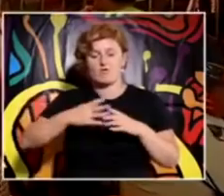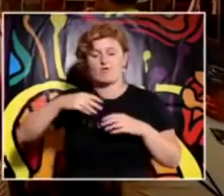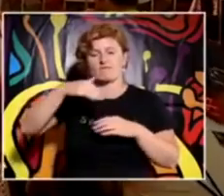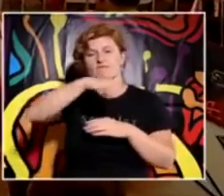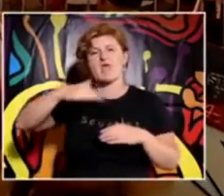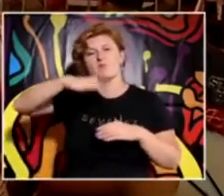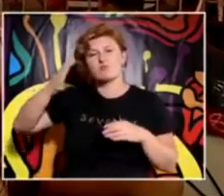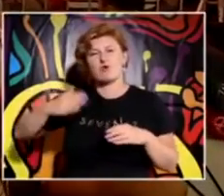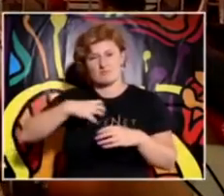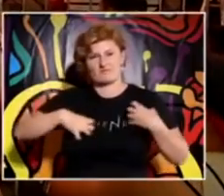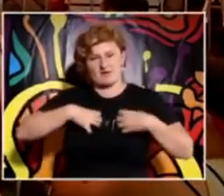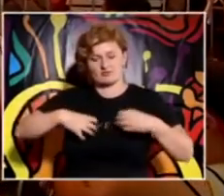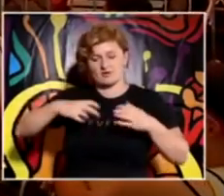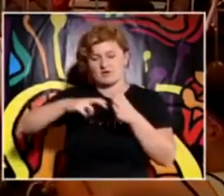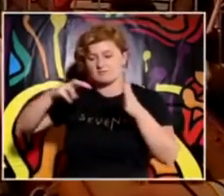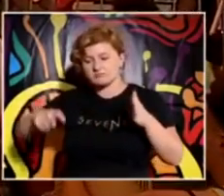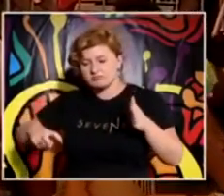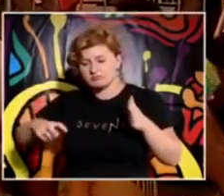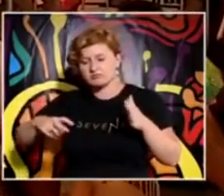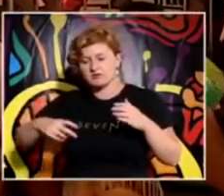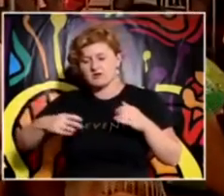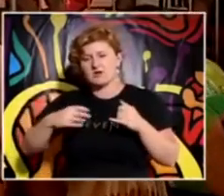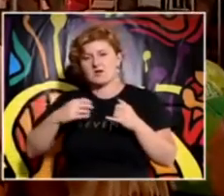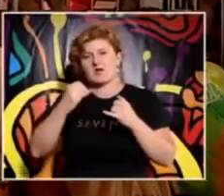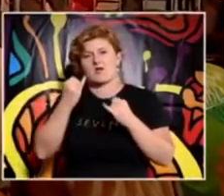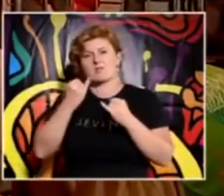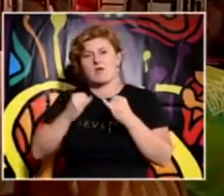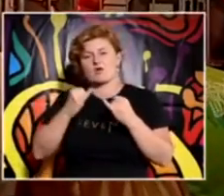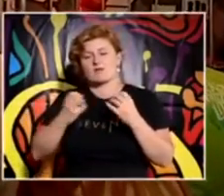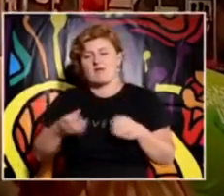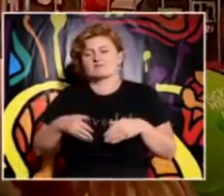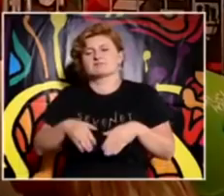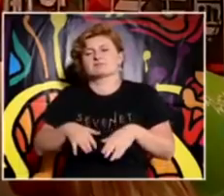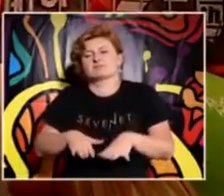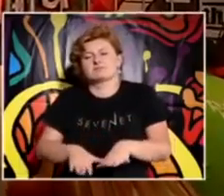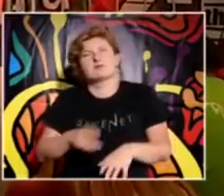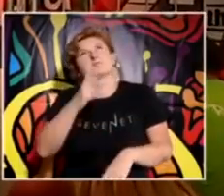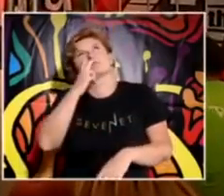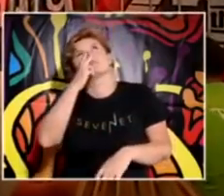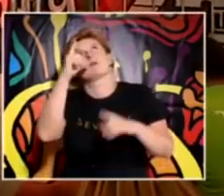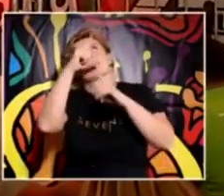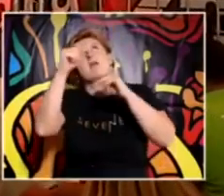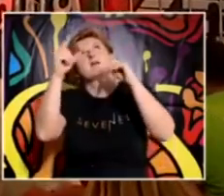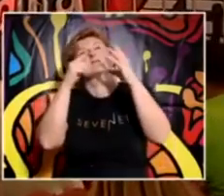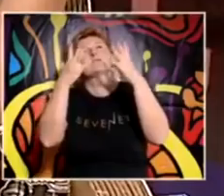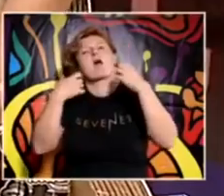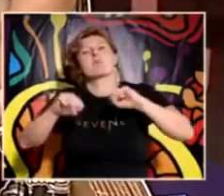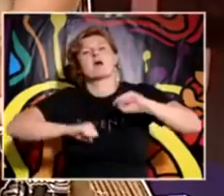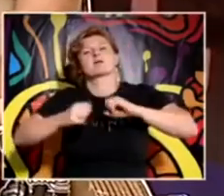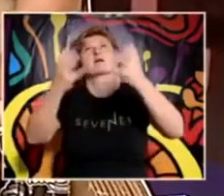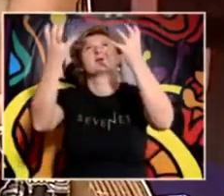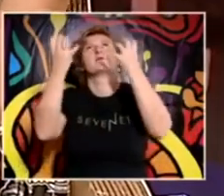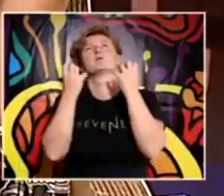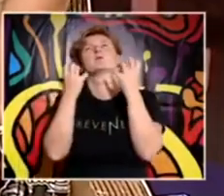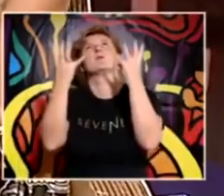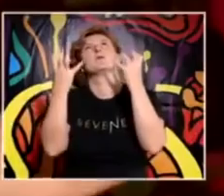gwiazdy, zanurzali nogi w Saharze, w piasku i czerpali tą energię. I to samo siedzisz